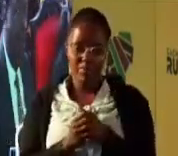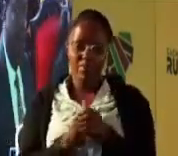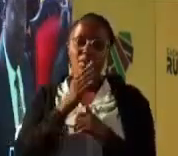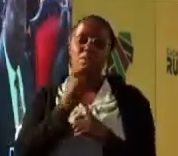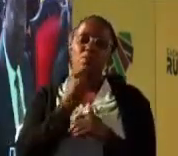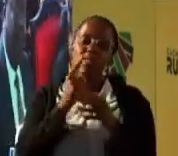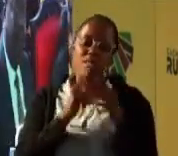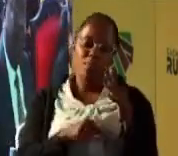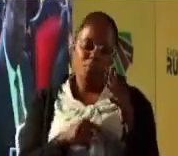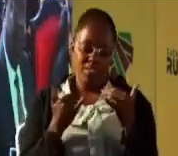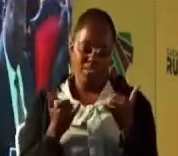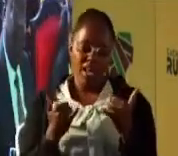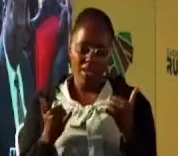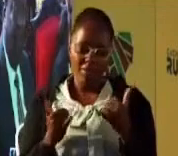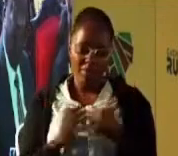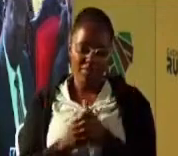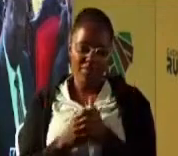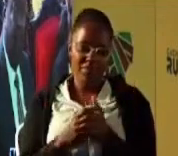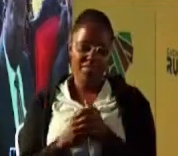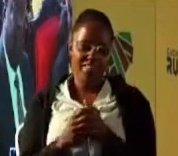wacha niseme hivi.